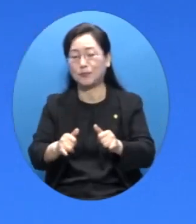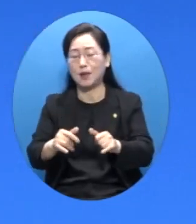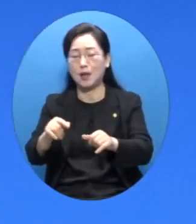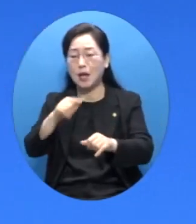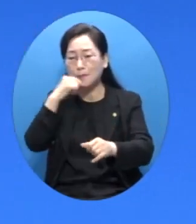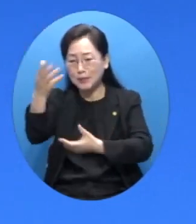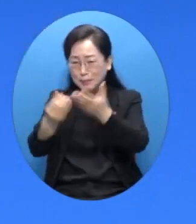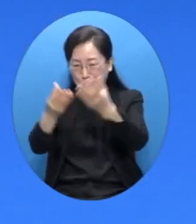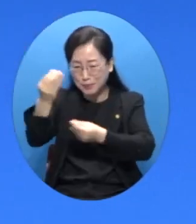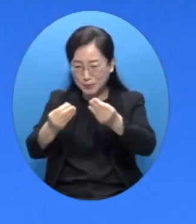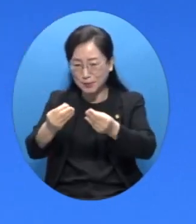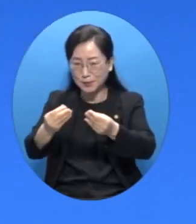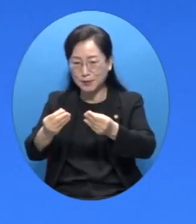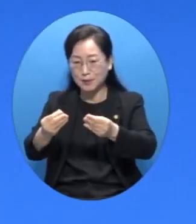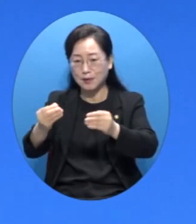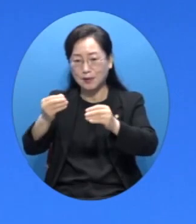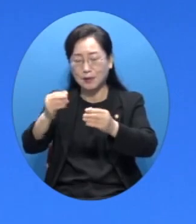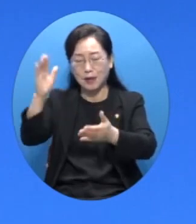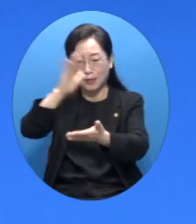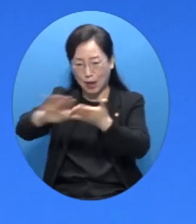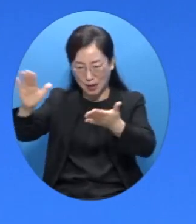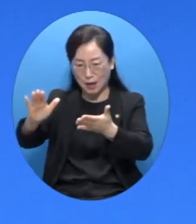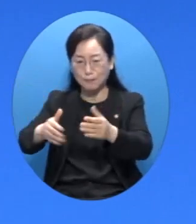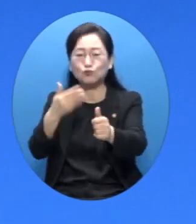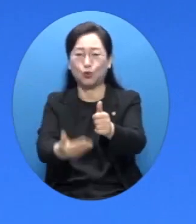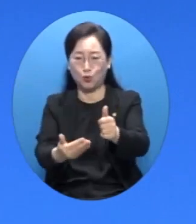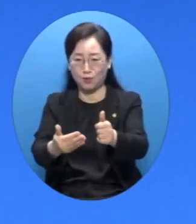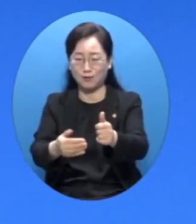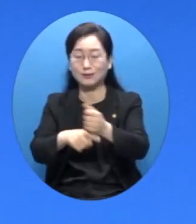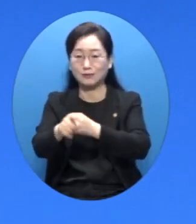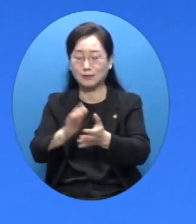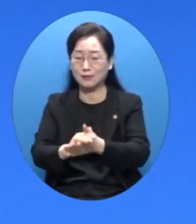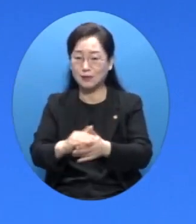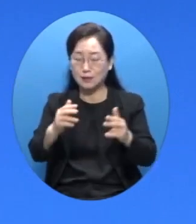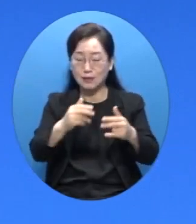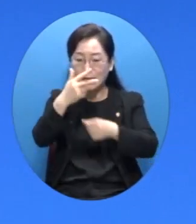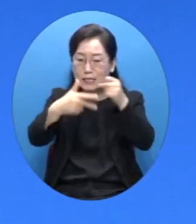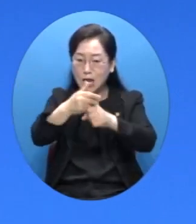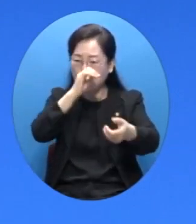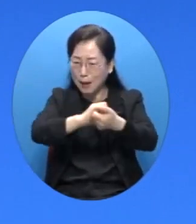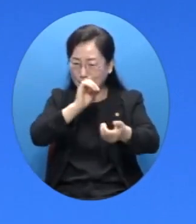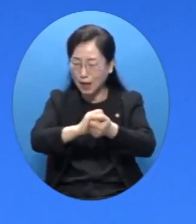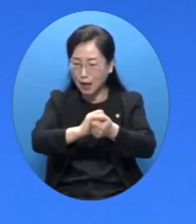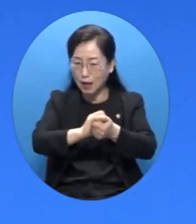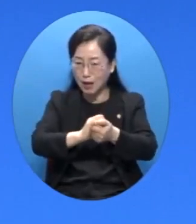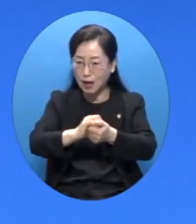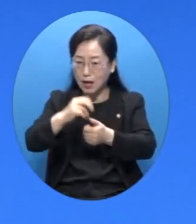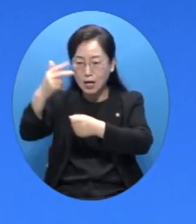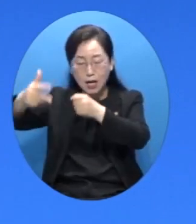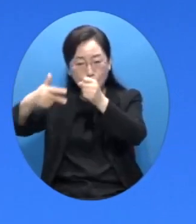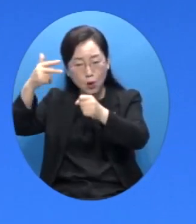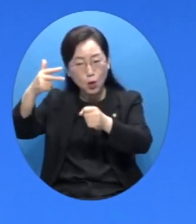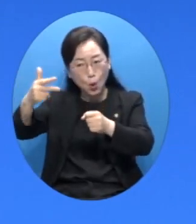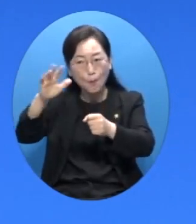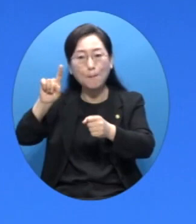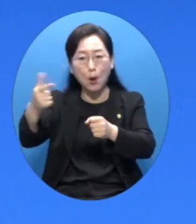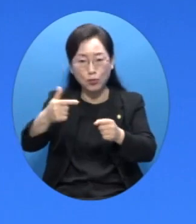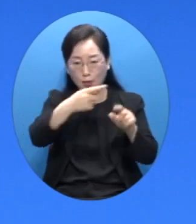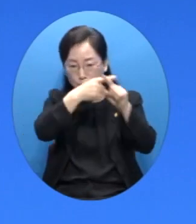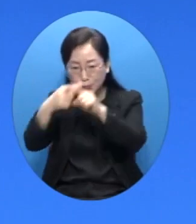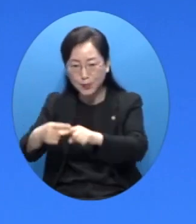해입니다. 7년째 되는 안식일이 7번째 날은 칠칠이 49, 그 다음에 50년째 되는 날이 희년인데